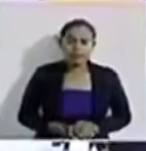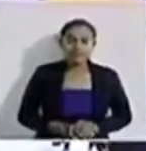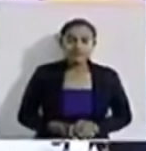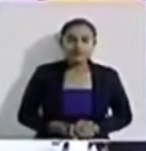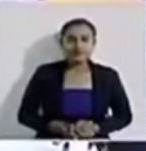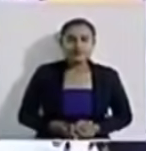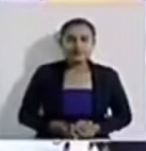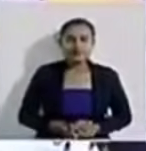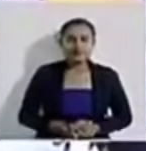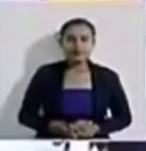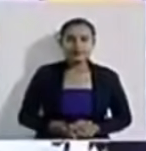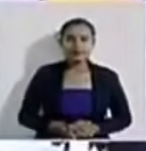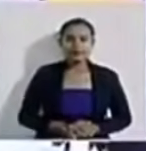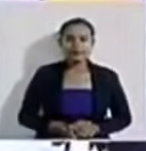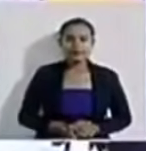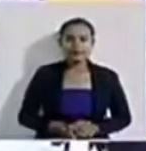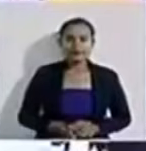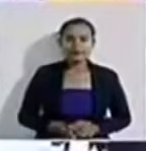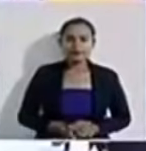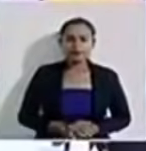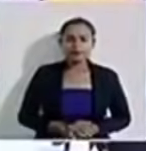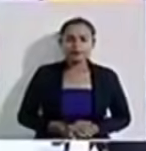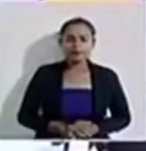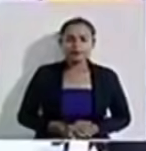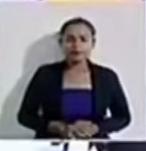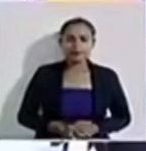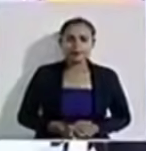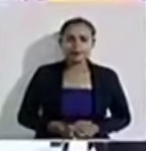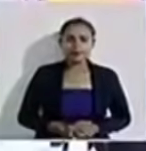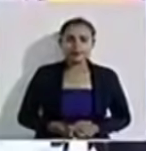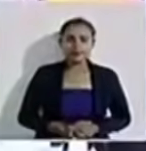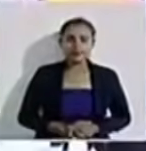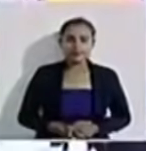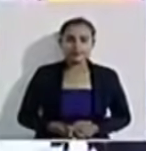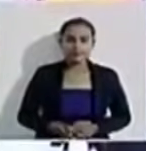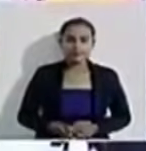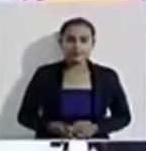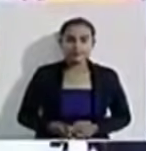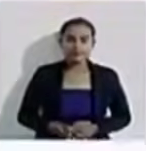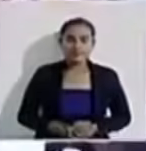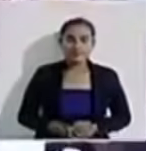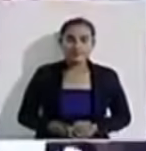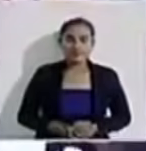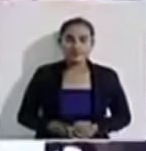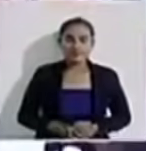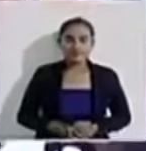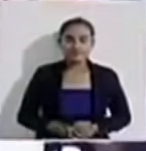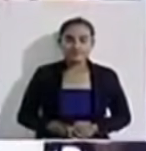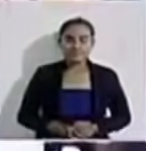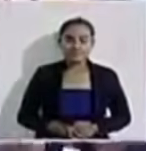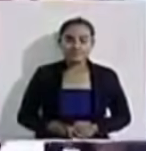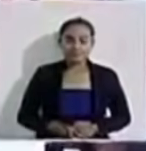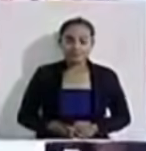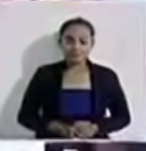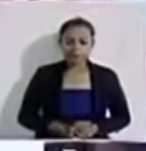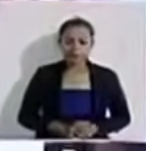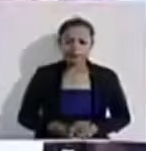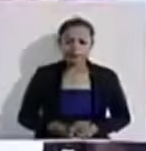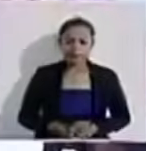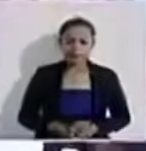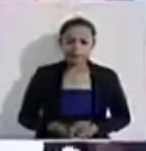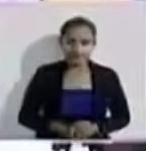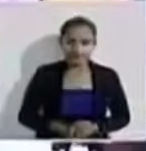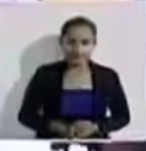මන්ද කරගෙන ඉඳ තිබවුවා මේ මිනික් ගජ්ජුන්නේ මේ තරගේ කොයි දවස් පුජ්‍යද අවසන් වෙන මන් දෙන්නේ. දැන් සබා දහමෙන් දඬුවම් පුජ්‍ය